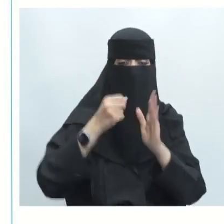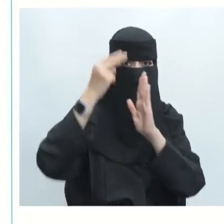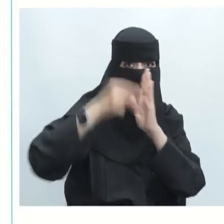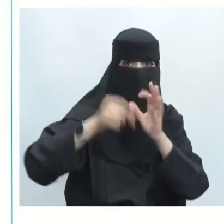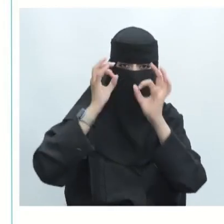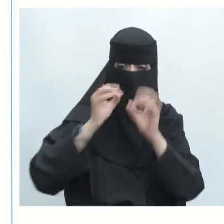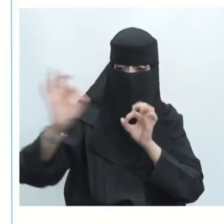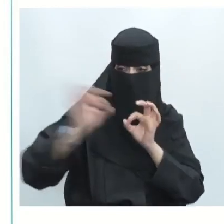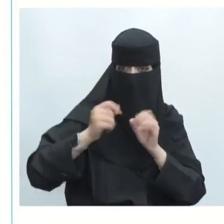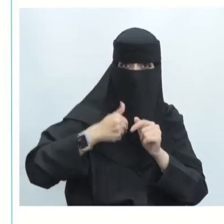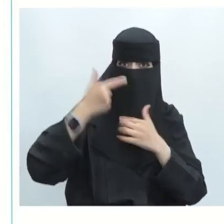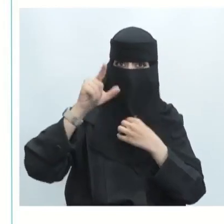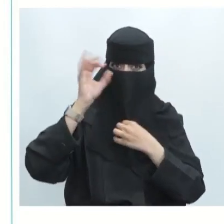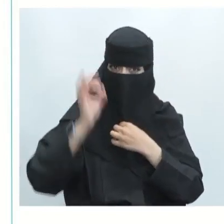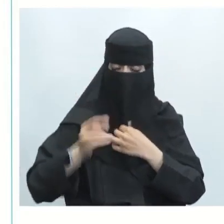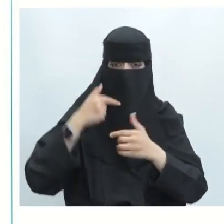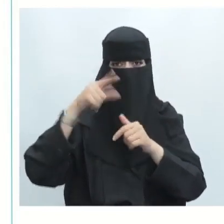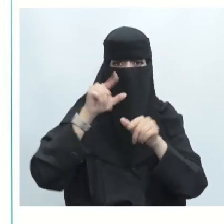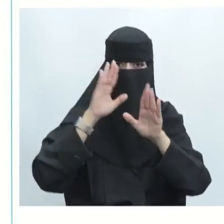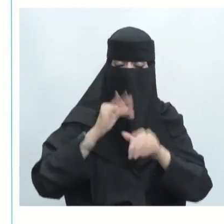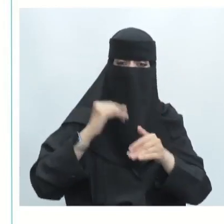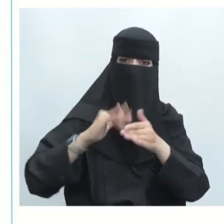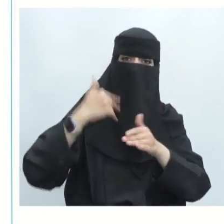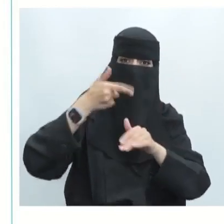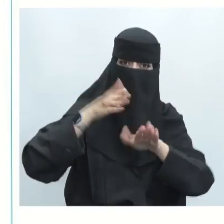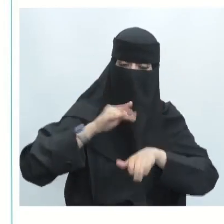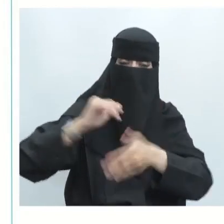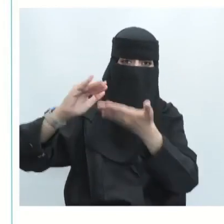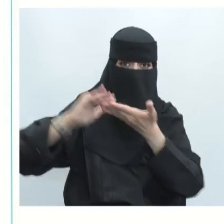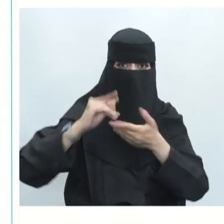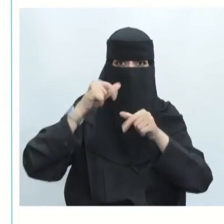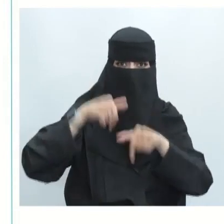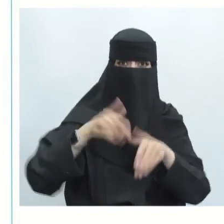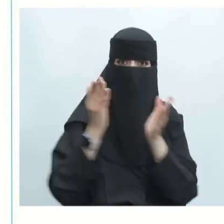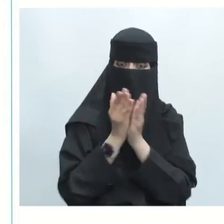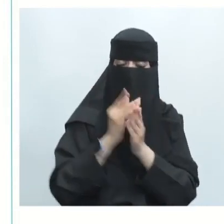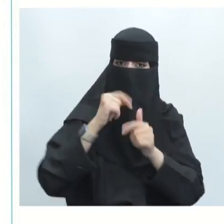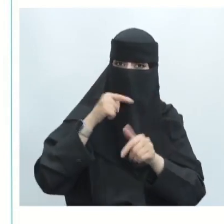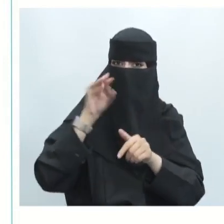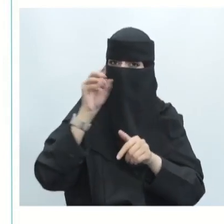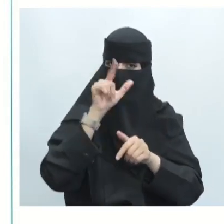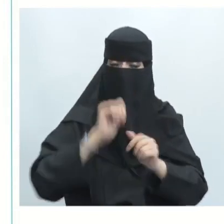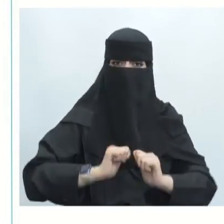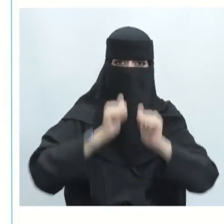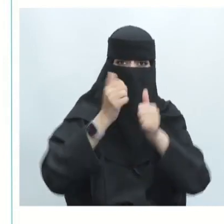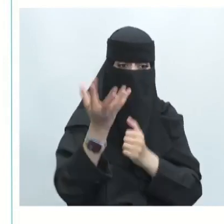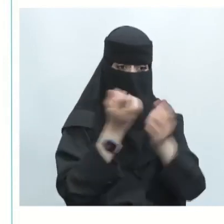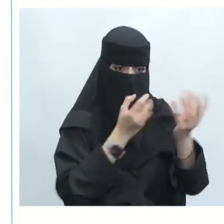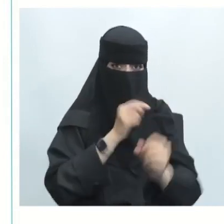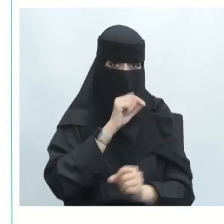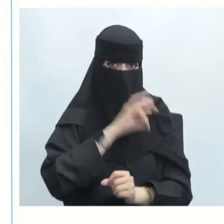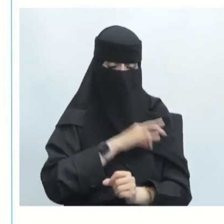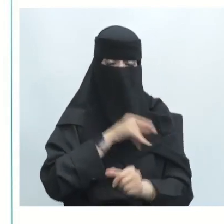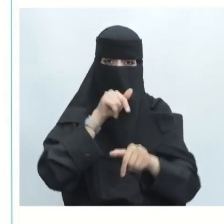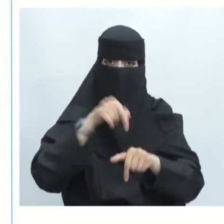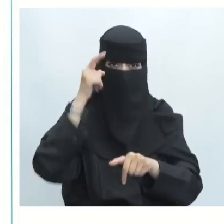للدقه والصحه بالتاكيد وايضا يساعدنا من خلال الدراسه ان هل نستطيع جني الارباح ام لا